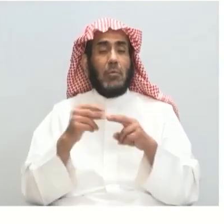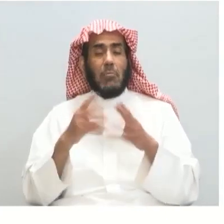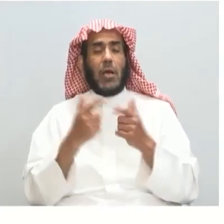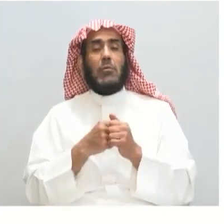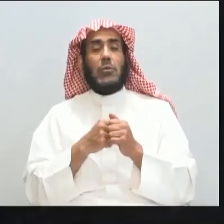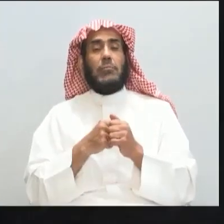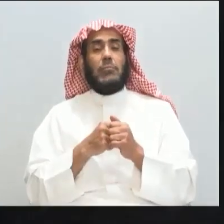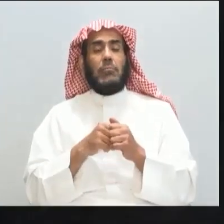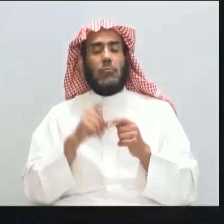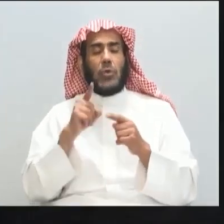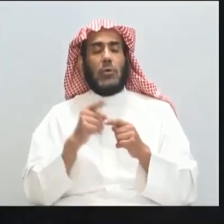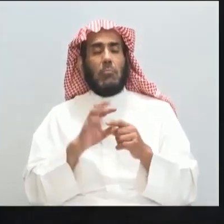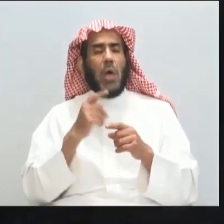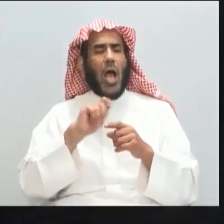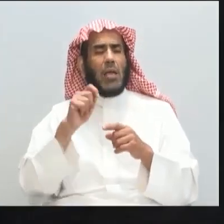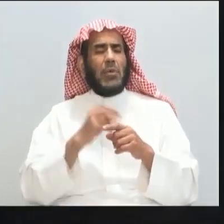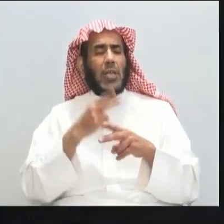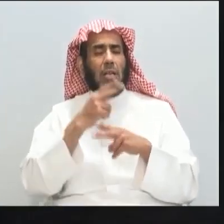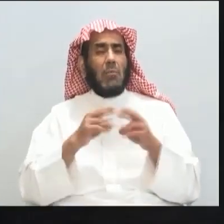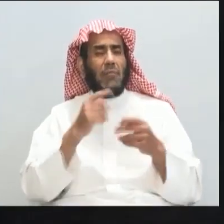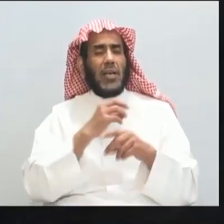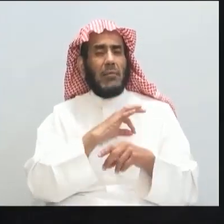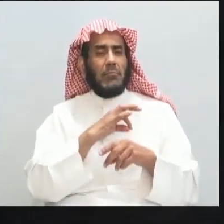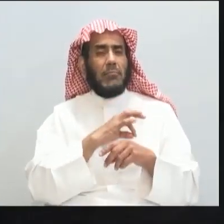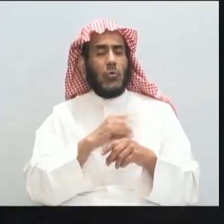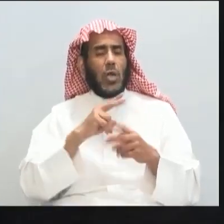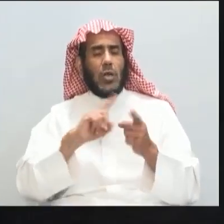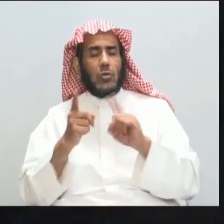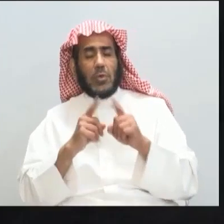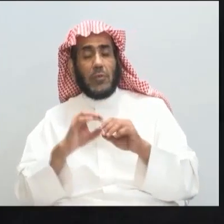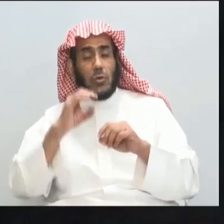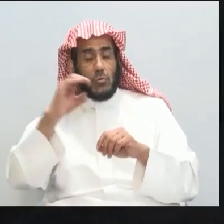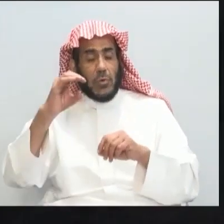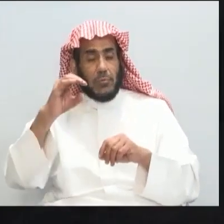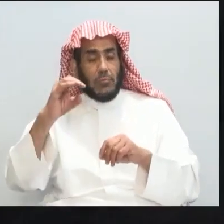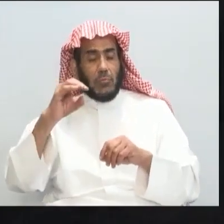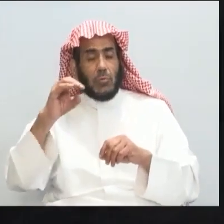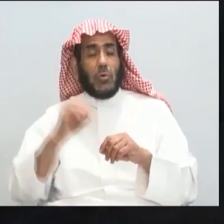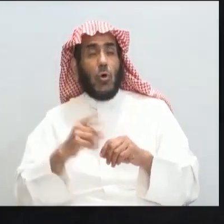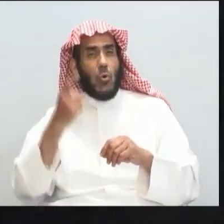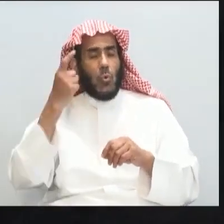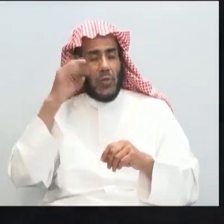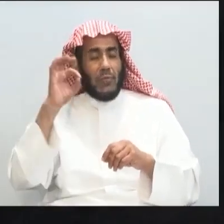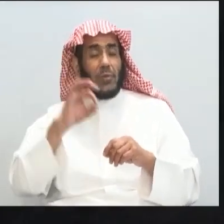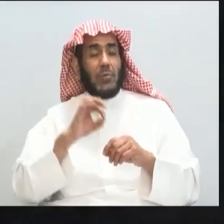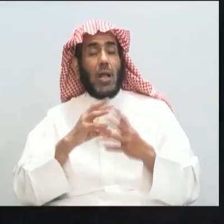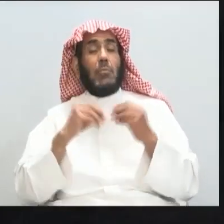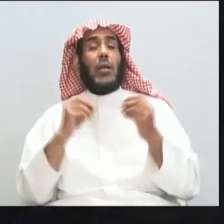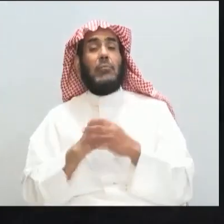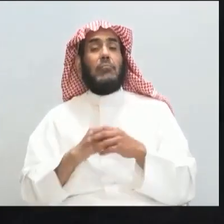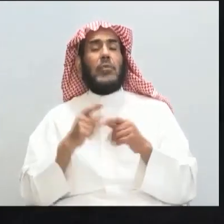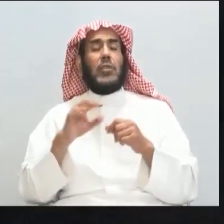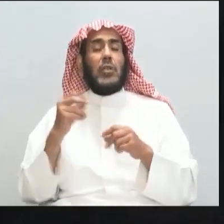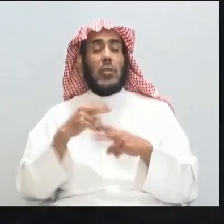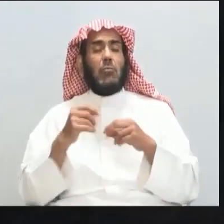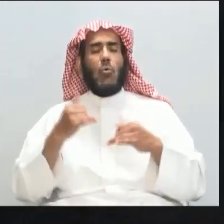قيمته هنا ما قيمه الاعراب ما الفائده منه هنا تميز فيه الجمل تميز فيه الجمل وتفهم فيه المعاني لذلك